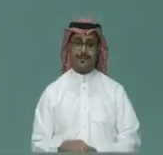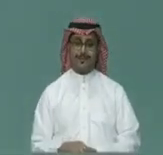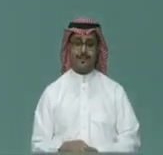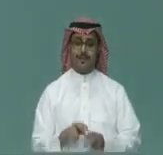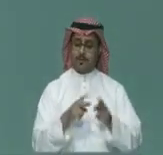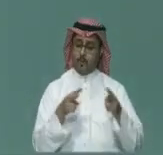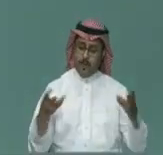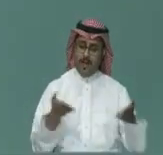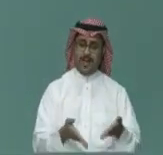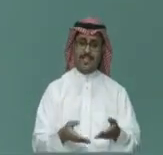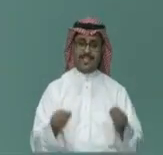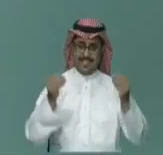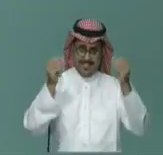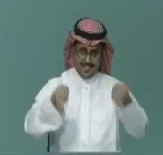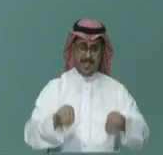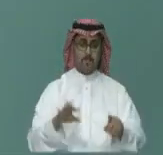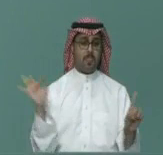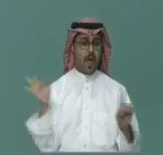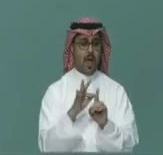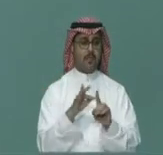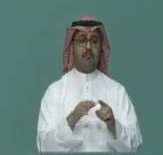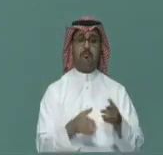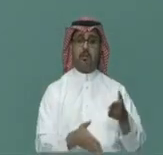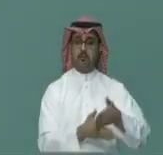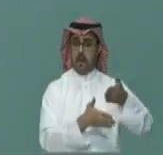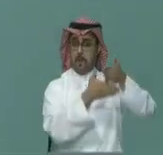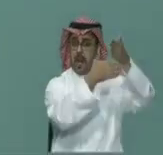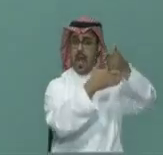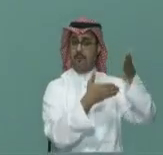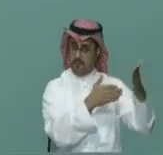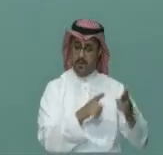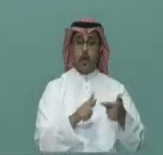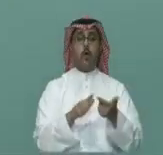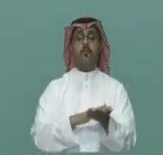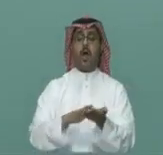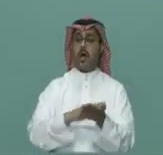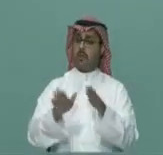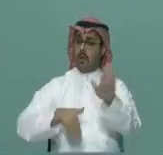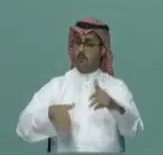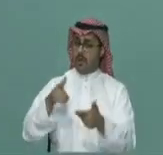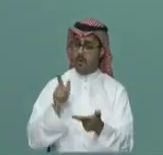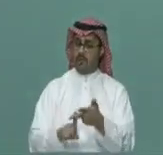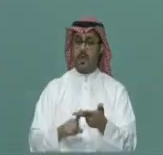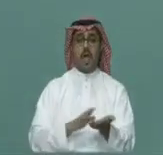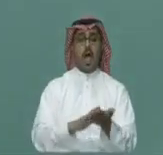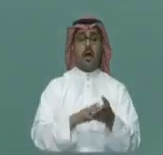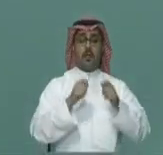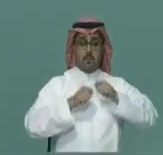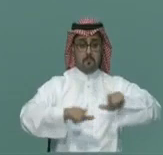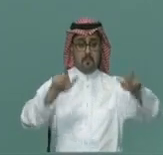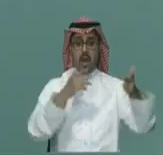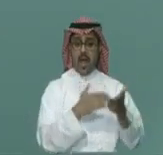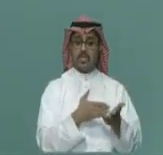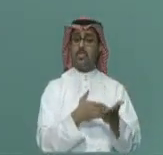يشمل الوحدات الجاهزة، أيضا الوحدات تحت الإنشاء ضمن الشراكة مع المطورين العقاريين، أيضا الأراضي المجانية،